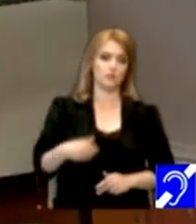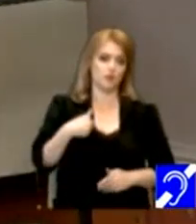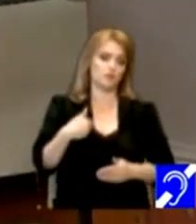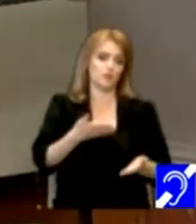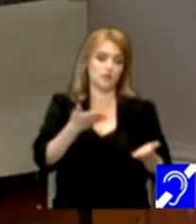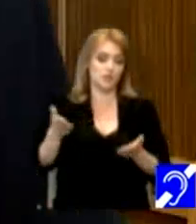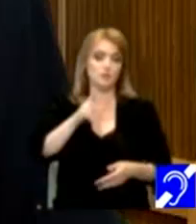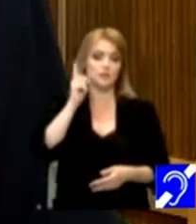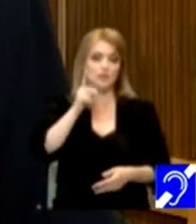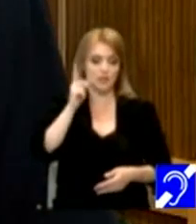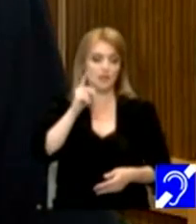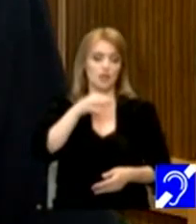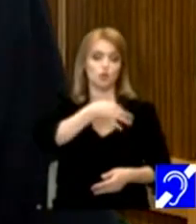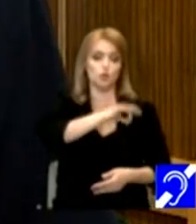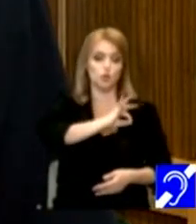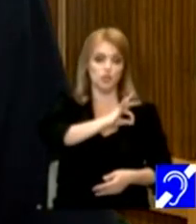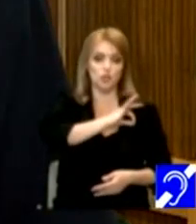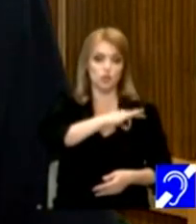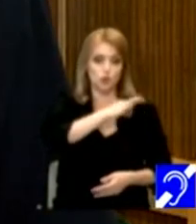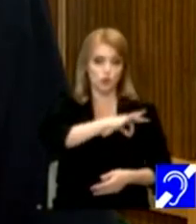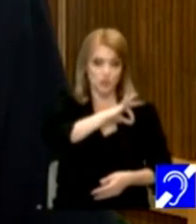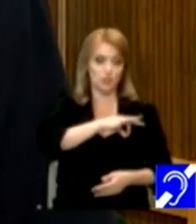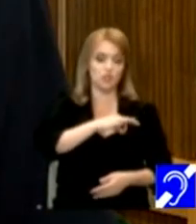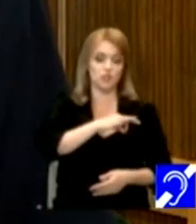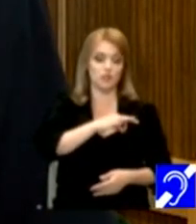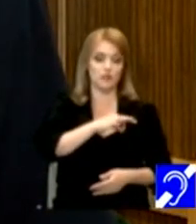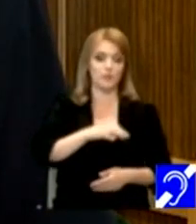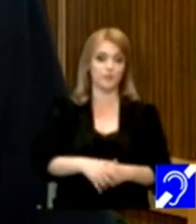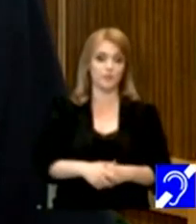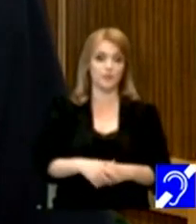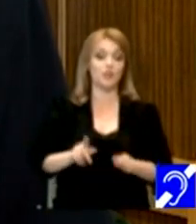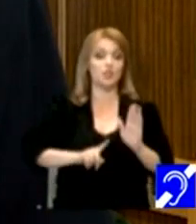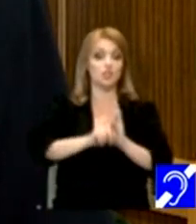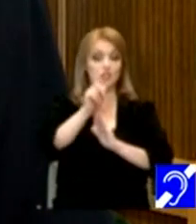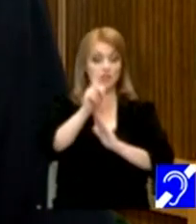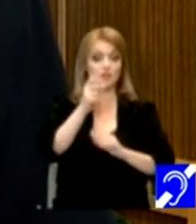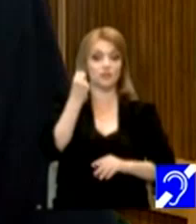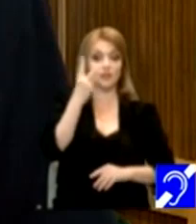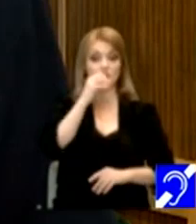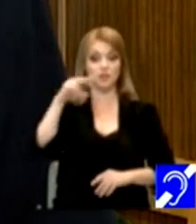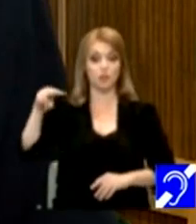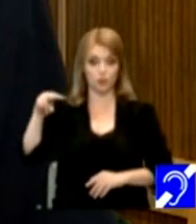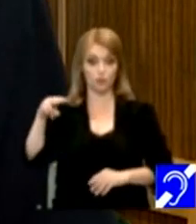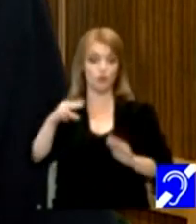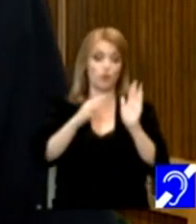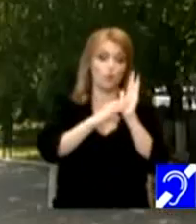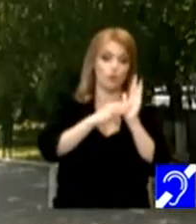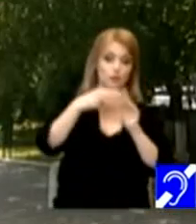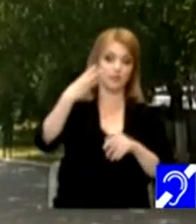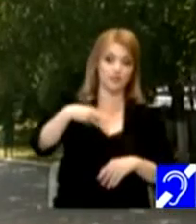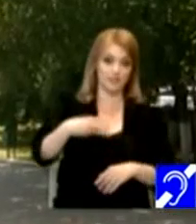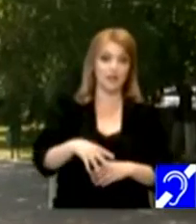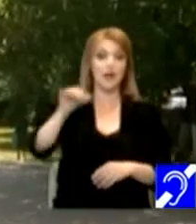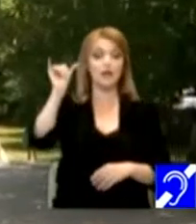specialitate jurisprudență. O să lucrez comisia de admitere începând de pe data de 12 iulie, orele 8:30.